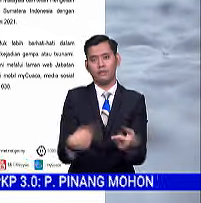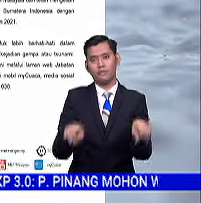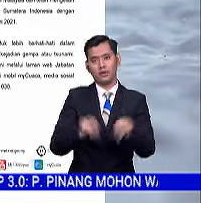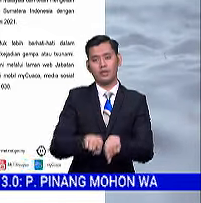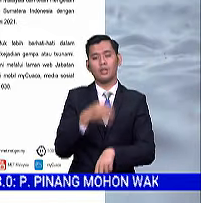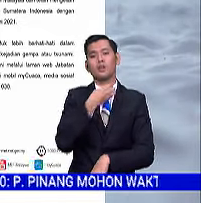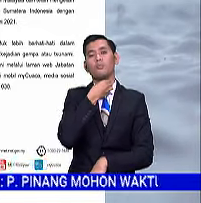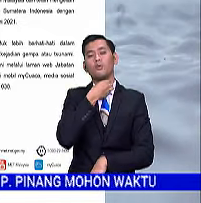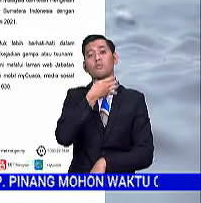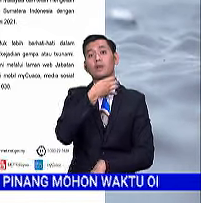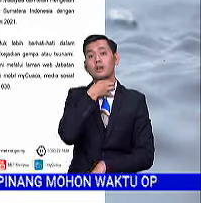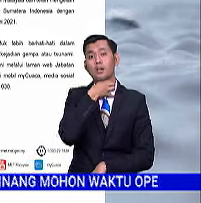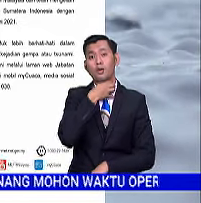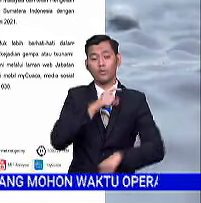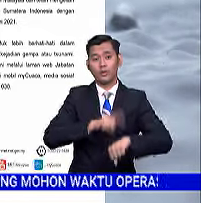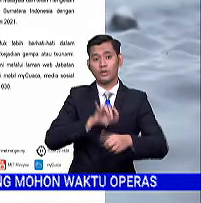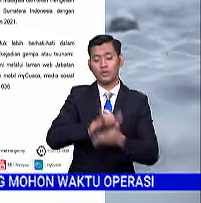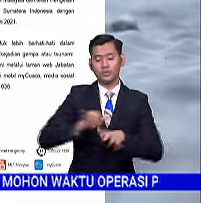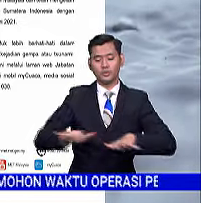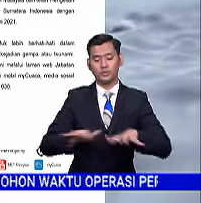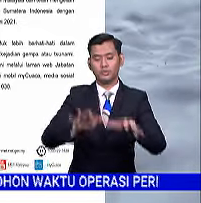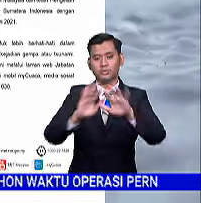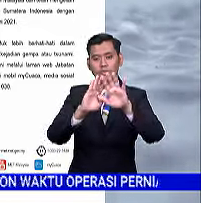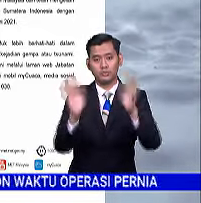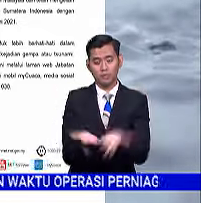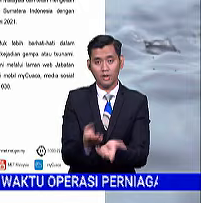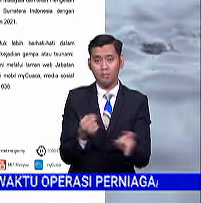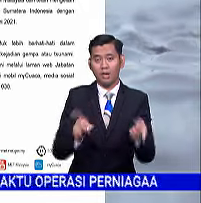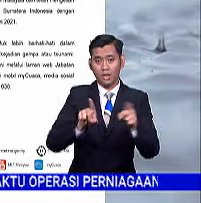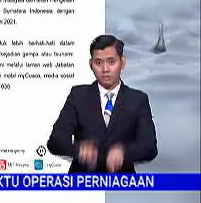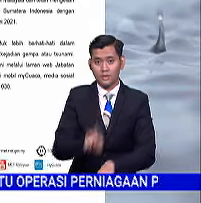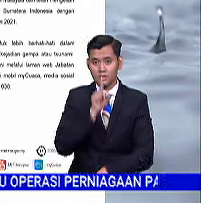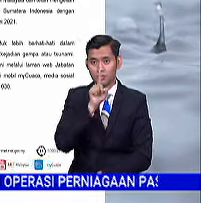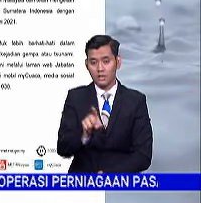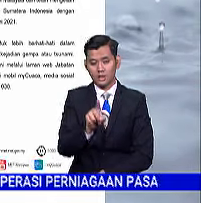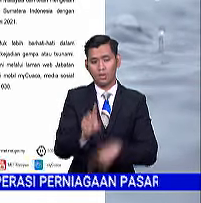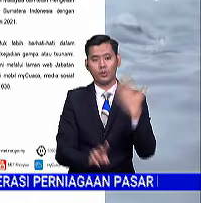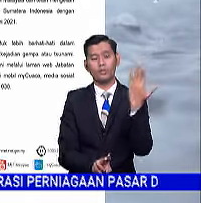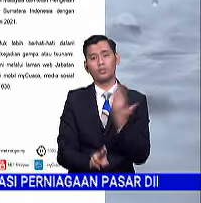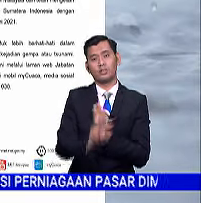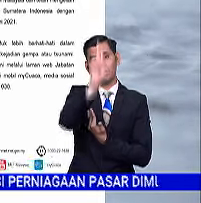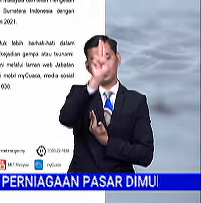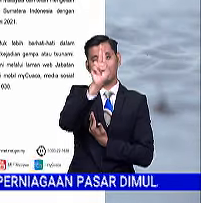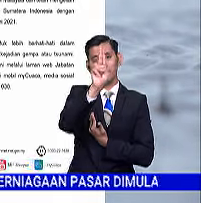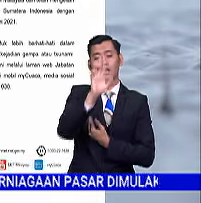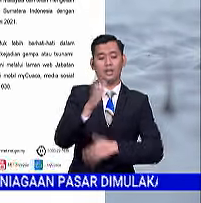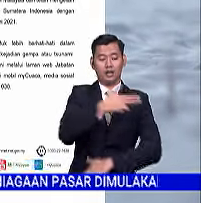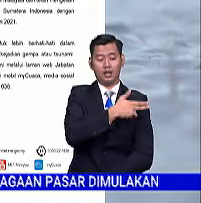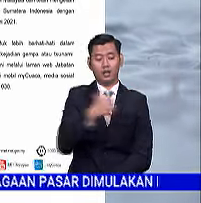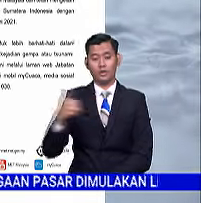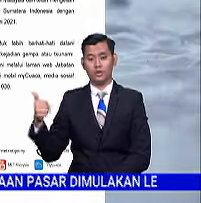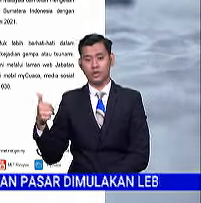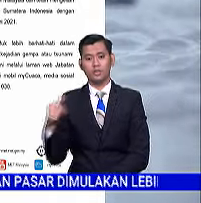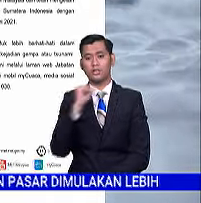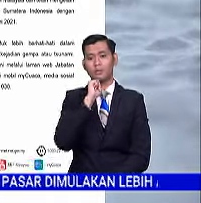Ipoh perak pada waktu tersebut gempa bumi yang berlaku sebenarnya adalah disekitar Utara Sumatera Indonesia dan bukannya